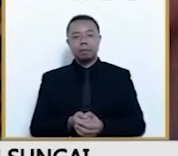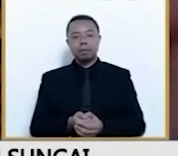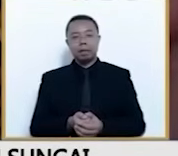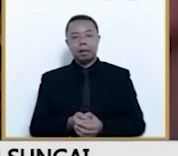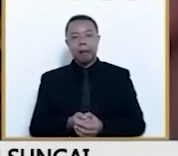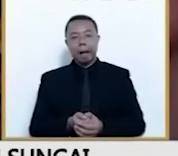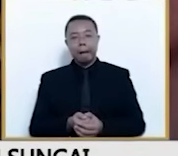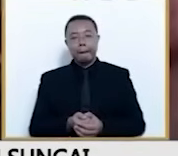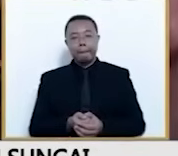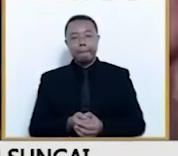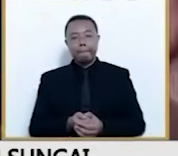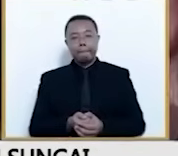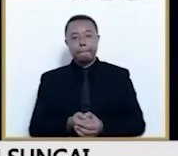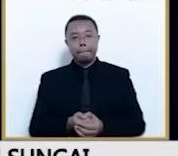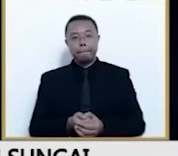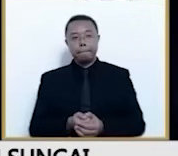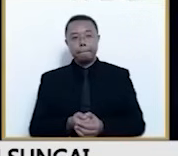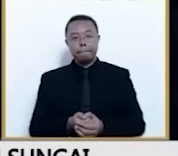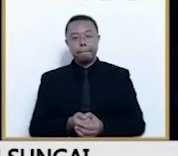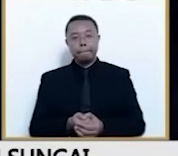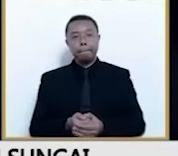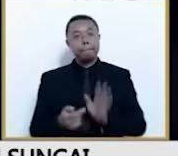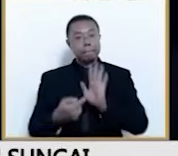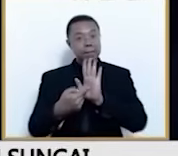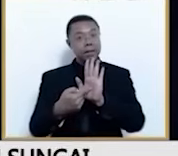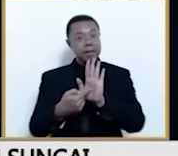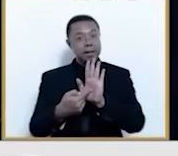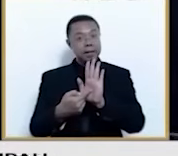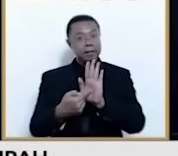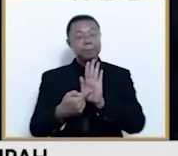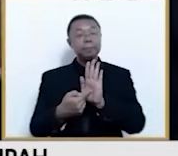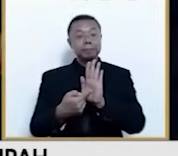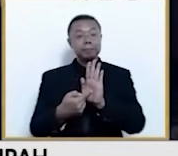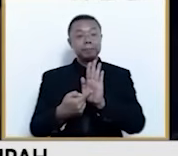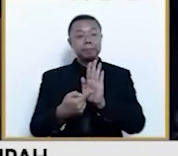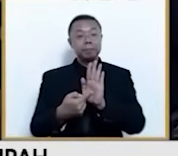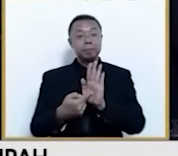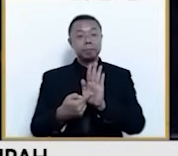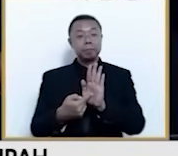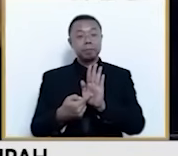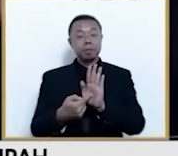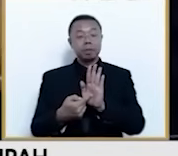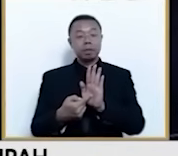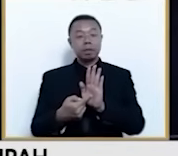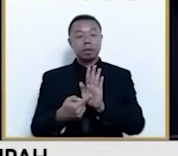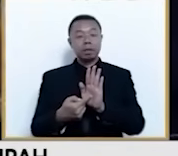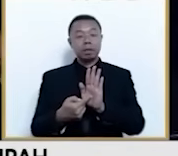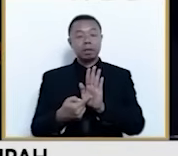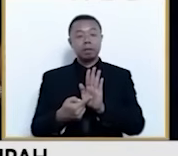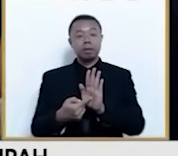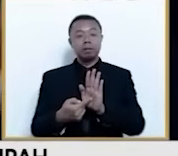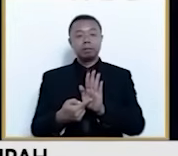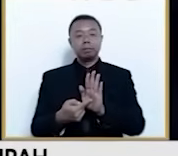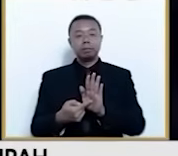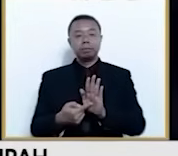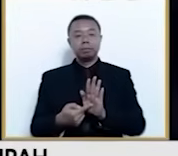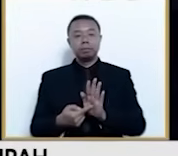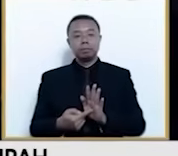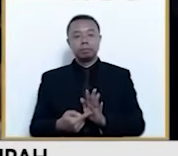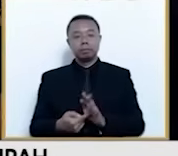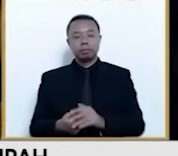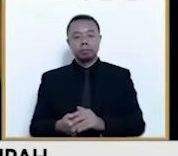Silakan diambil dan mohon ditunjukkan ke kamera, kepada para hadirin dan juga kepada